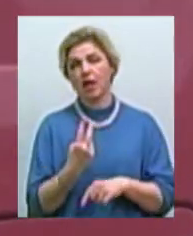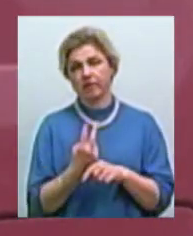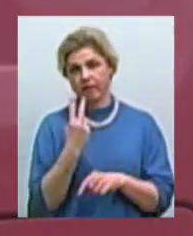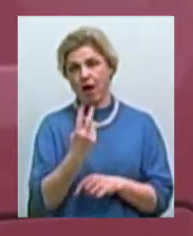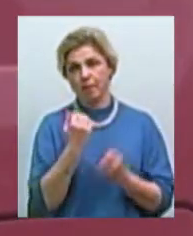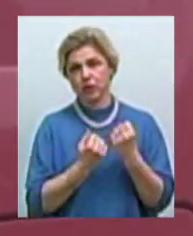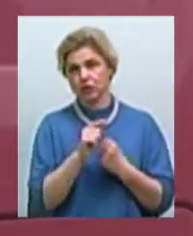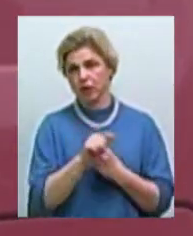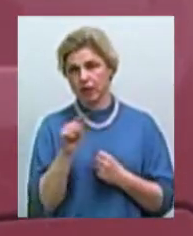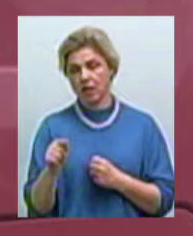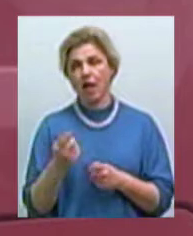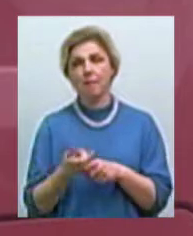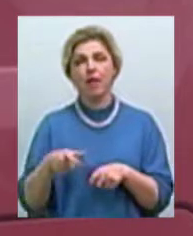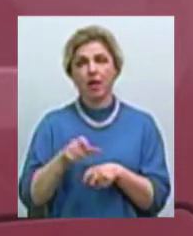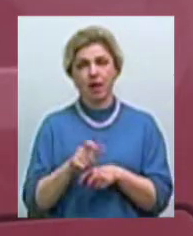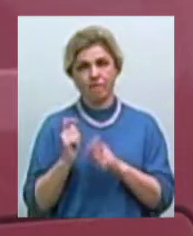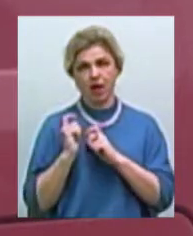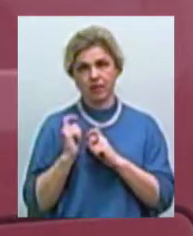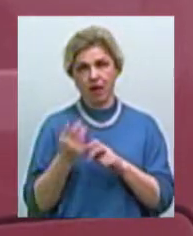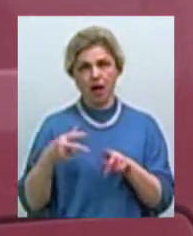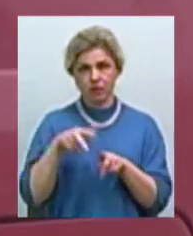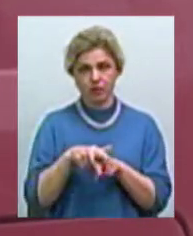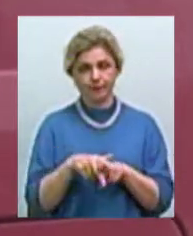СПМК-17 складені матеріали за перегруз.